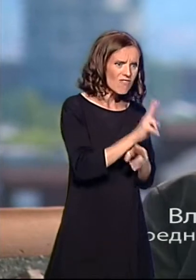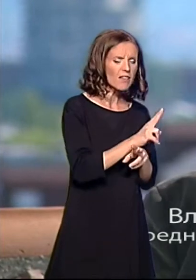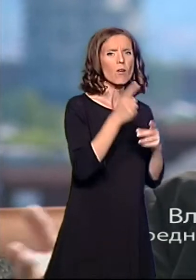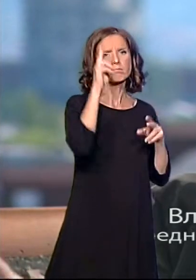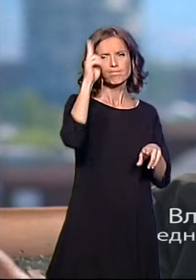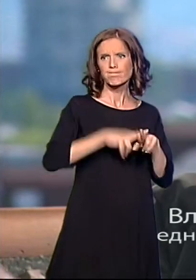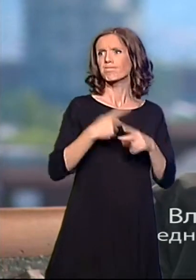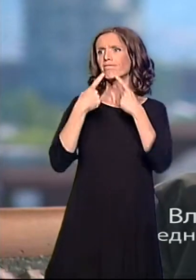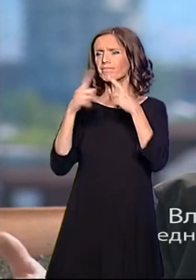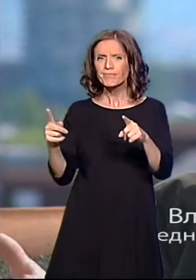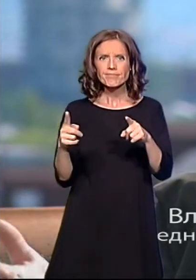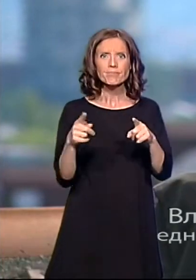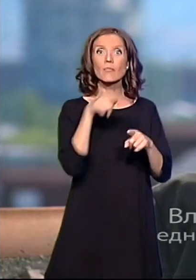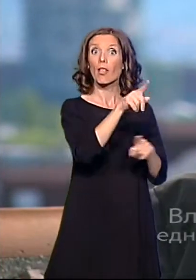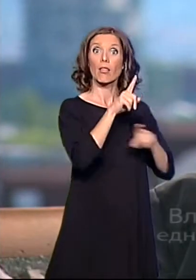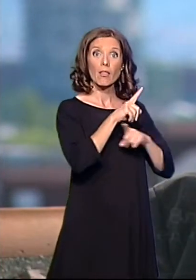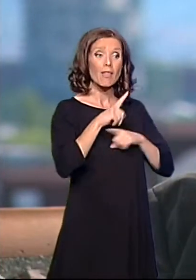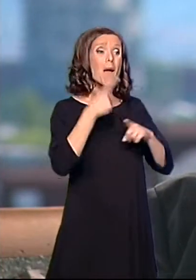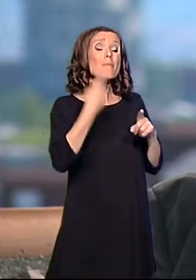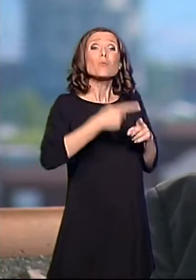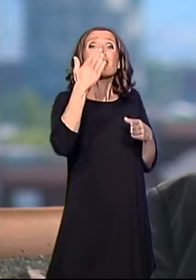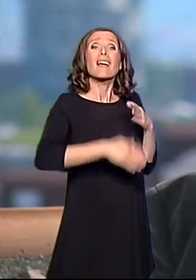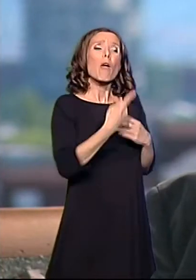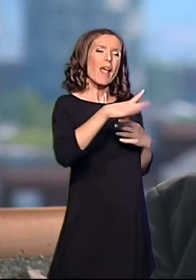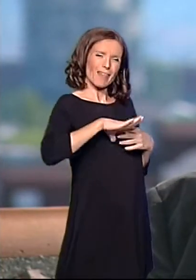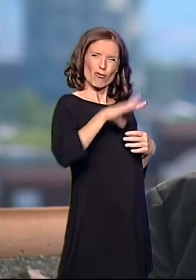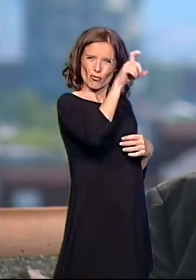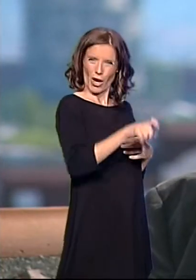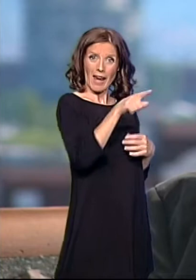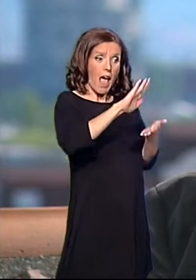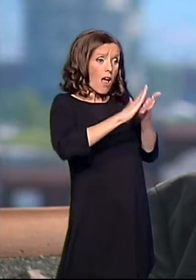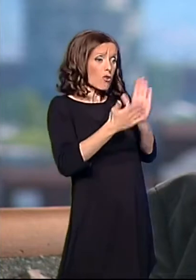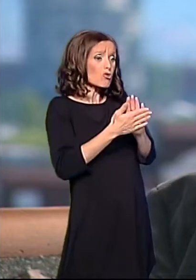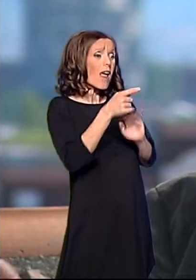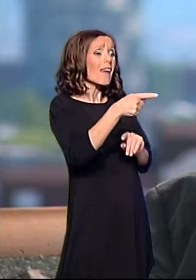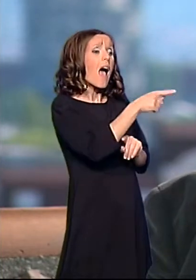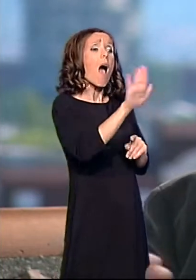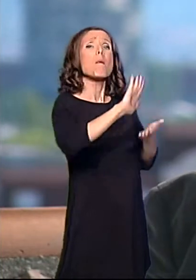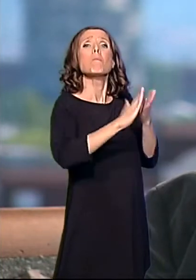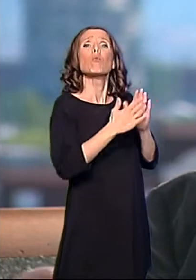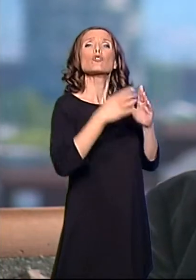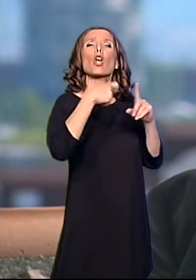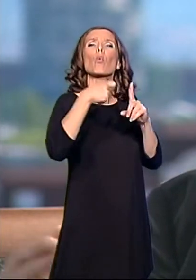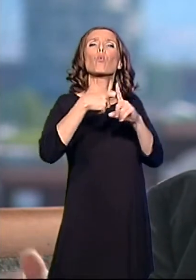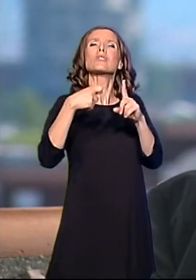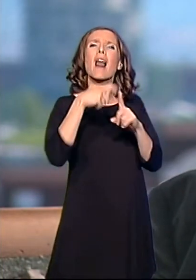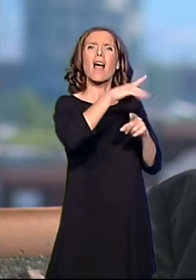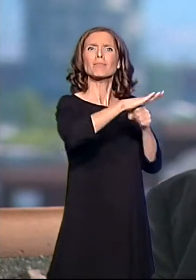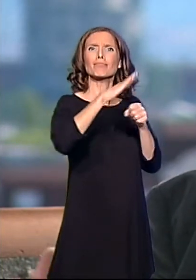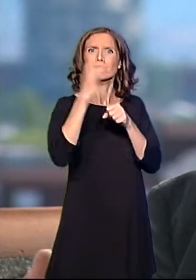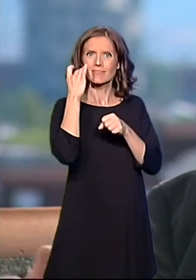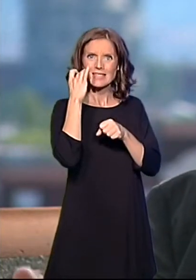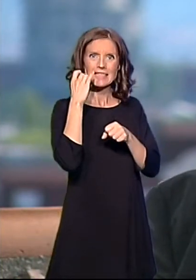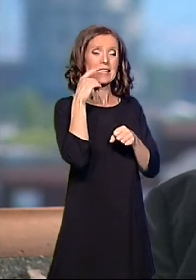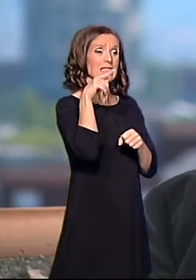koncu strada jedna od supruga ljudi koji su u Ku Klux Klanu, koja je sasvim, jeli,